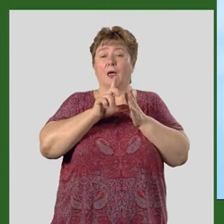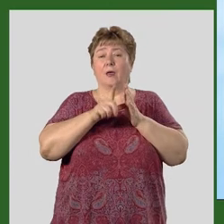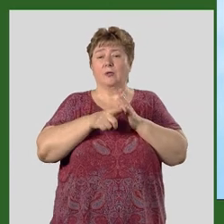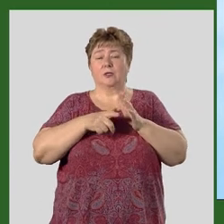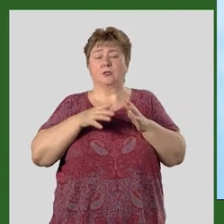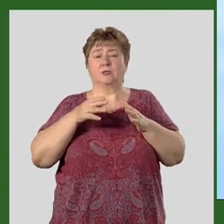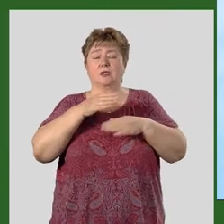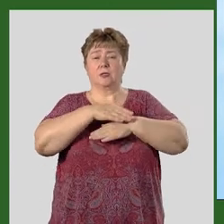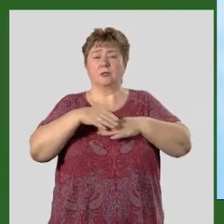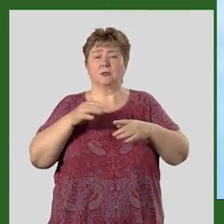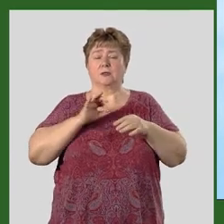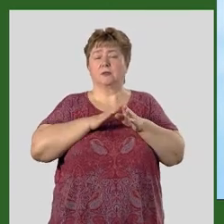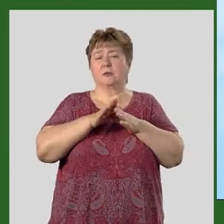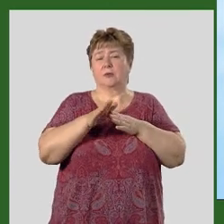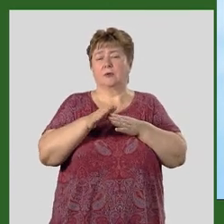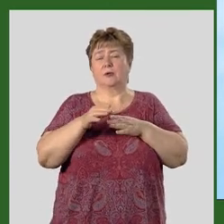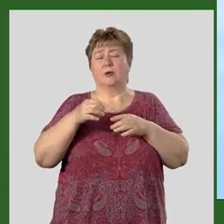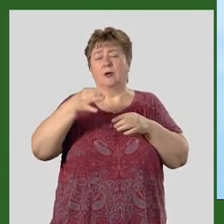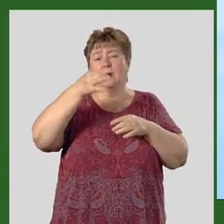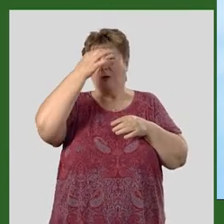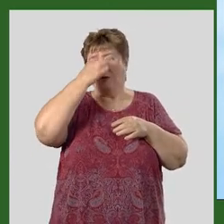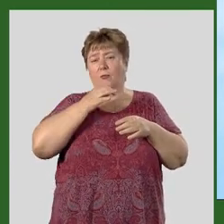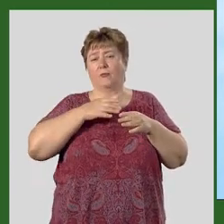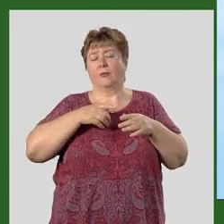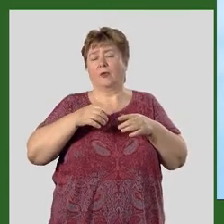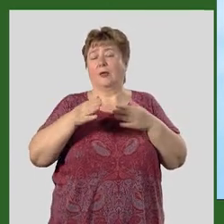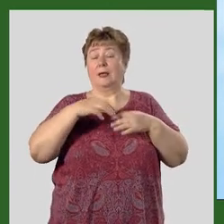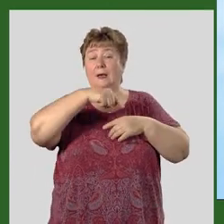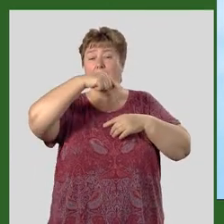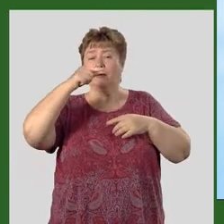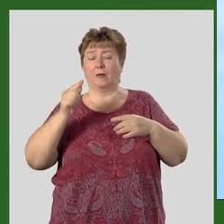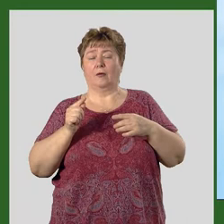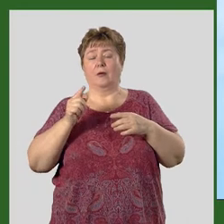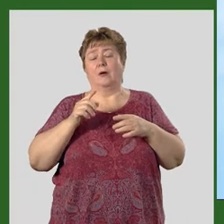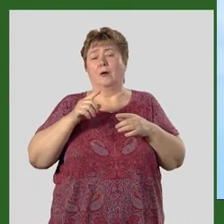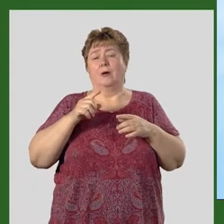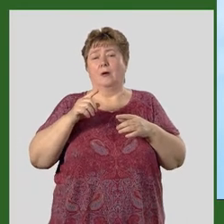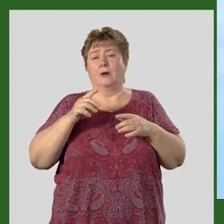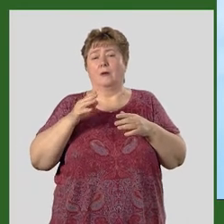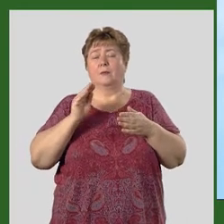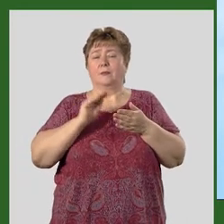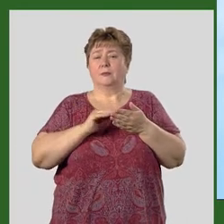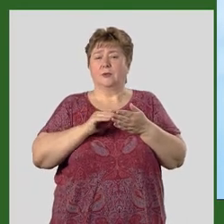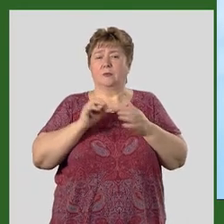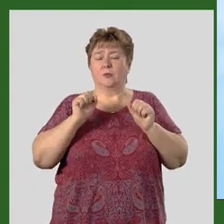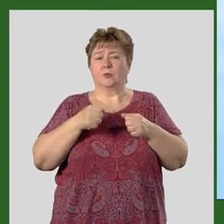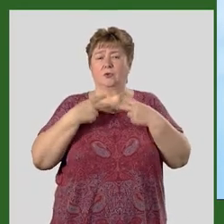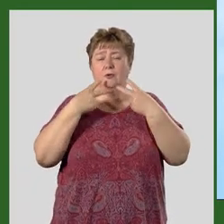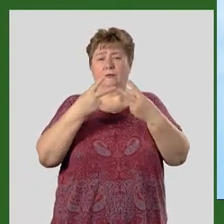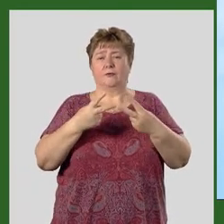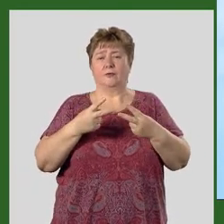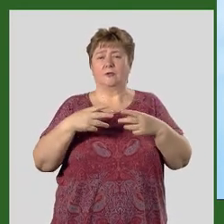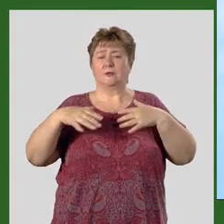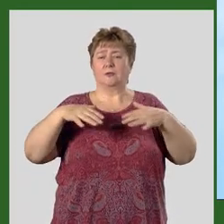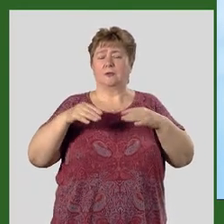Геометрические границы проводят в виде прямой линии или дуги окружности. Чаще всего их можно видеть